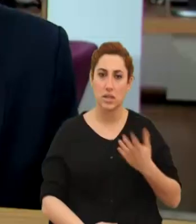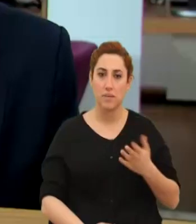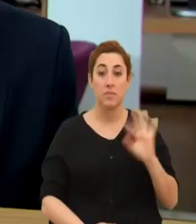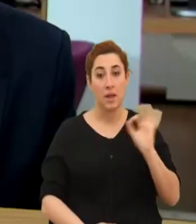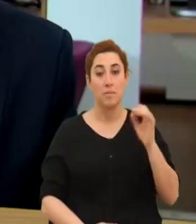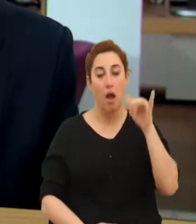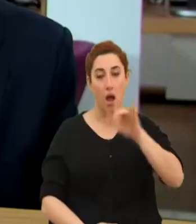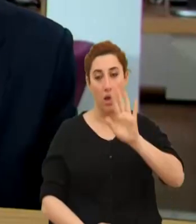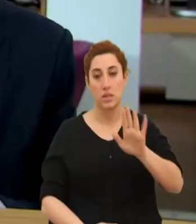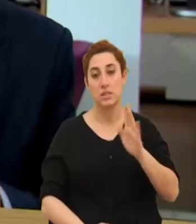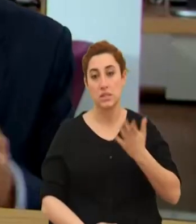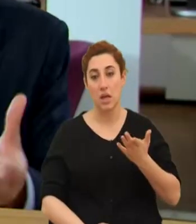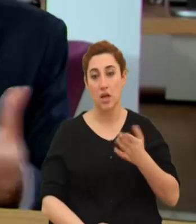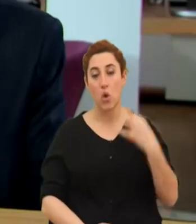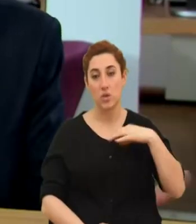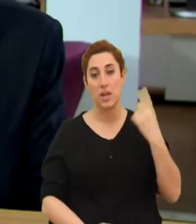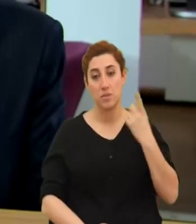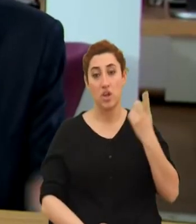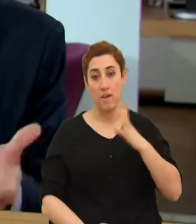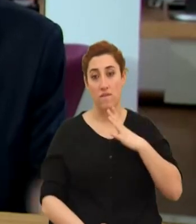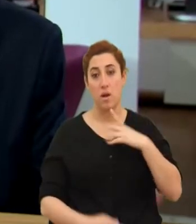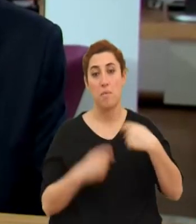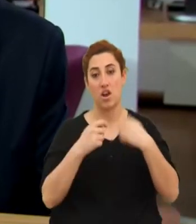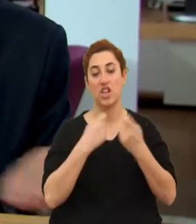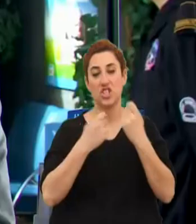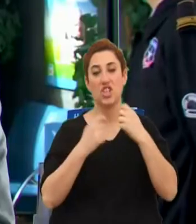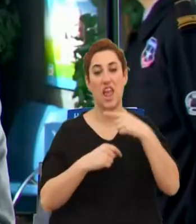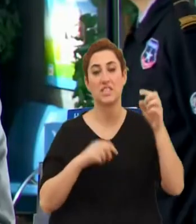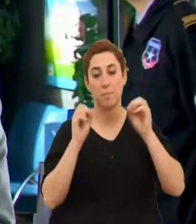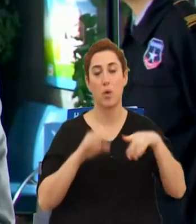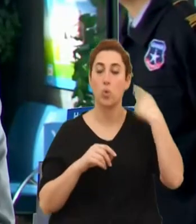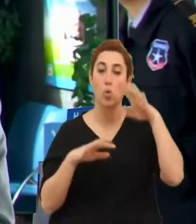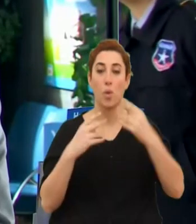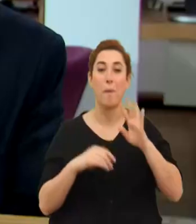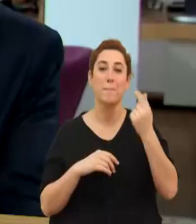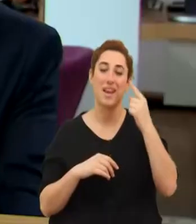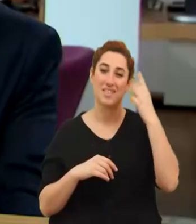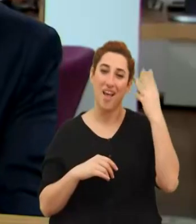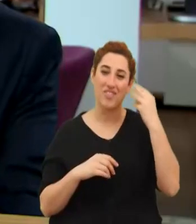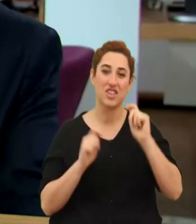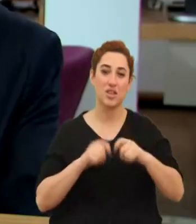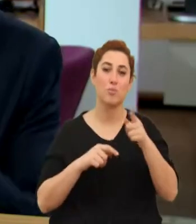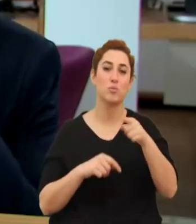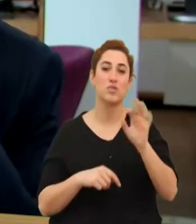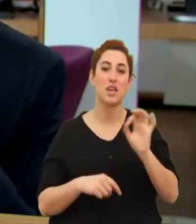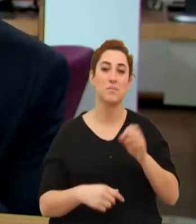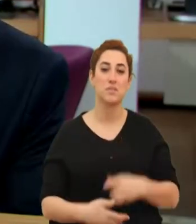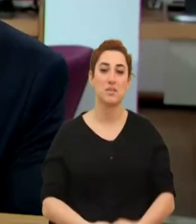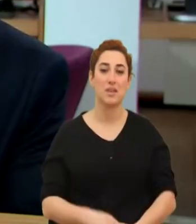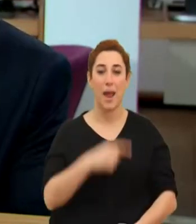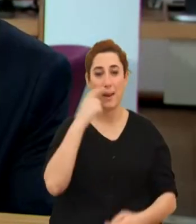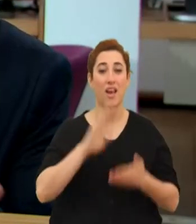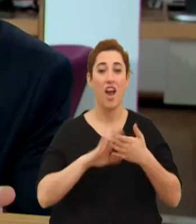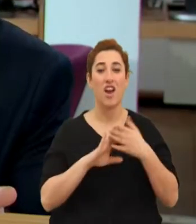durum? Tabii haklısınız yani çünkü özel bir durumu var. Banka işini aksatıyor diye düşünüyor olabilirsiniz ama biraz anlayışlı olun. Şeymiş bu, tabii